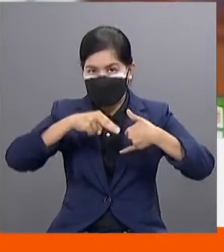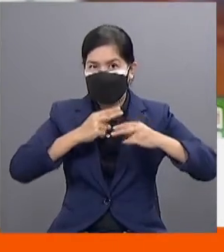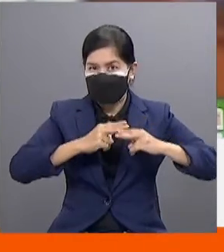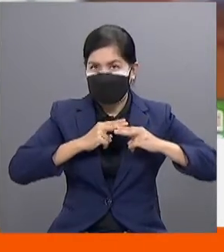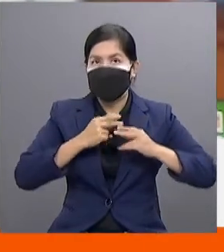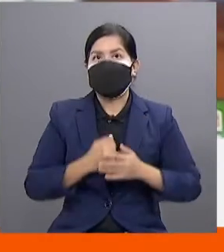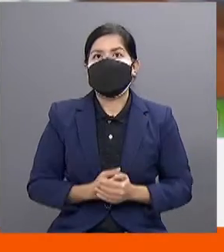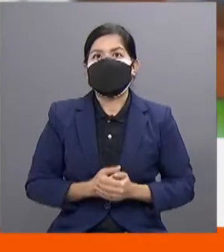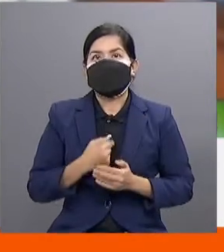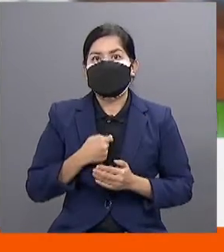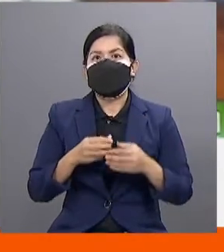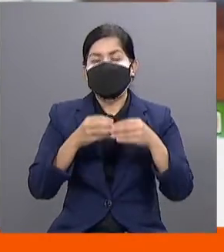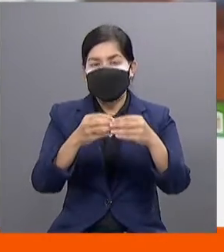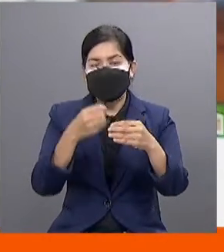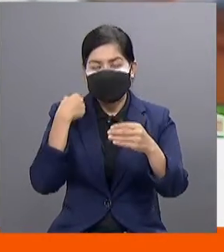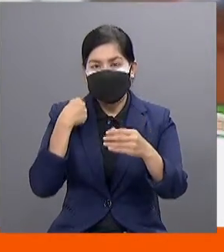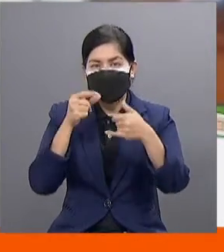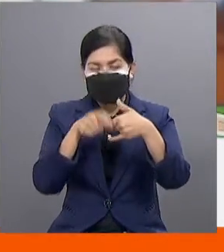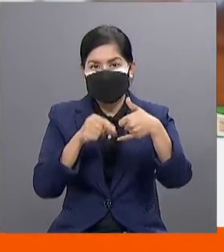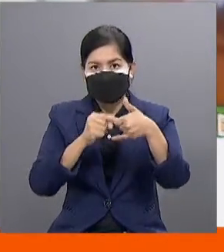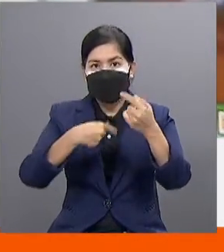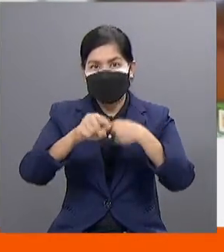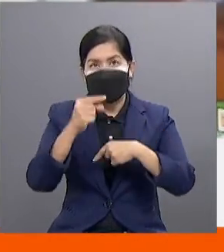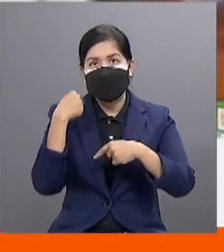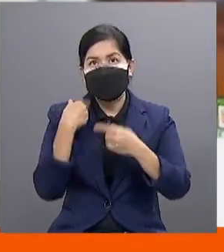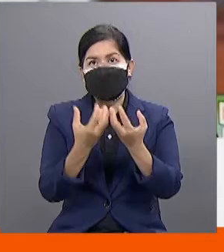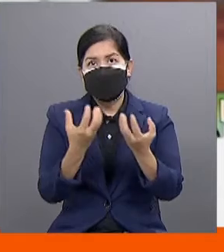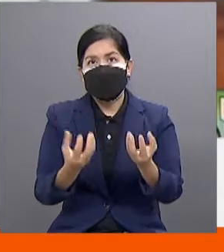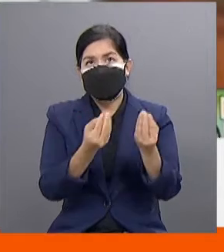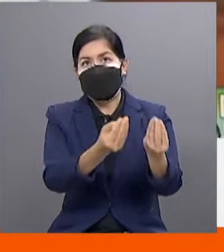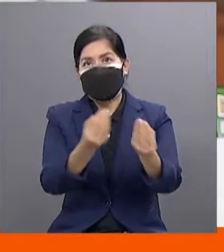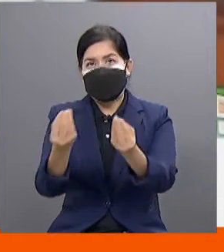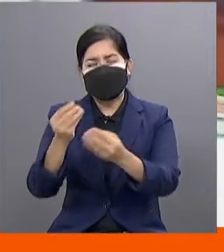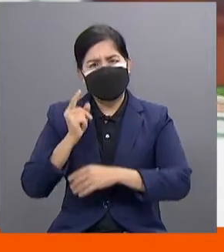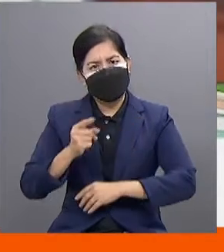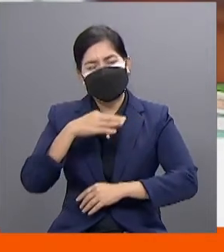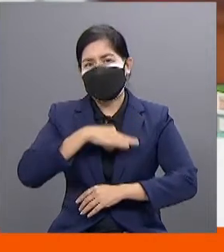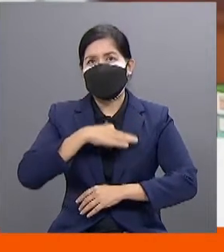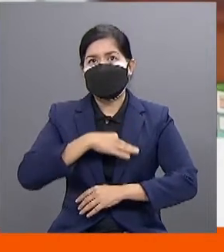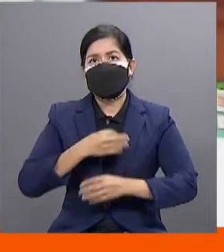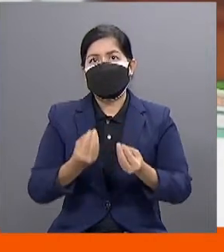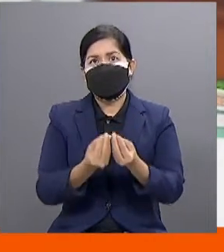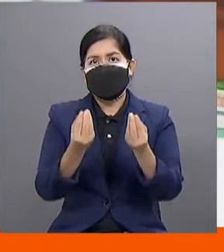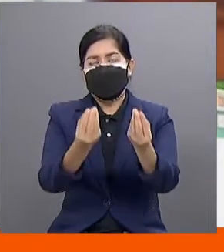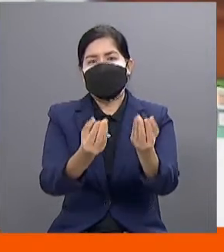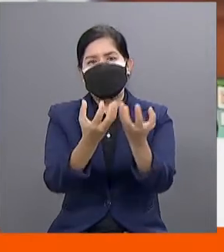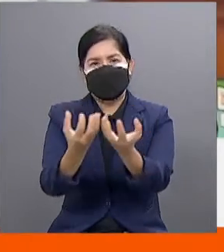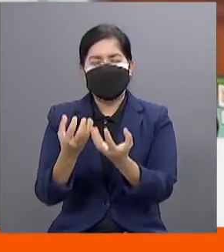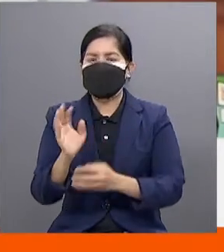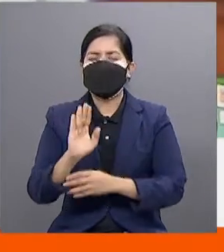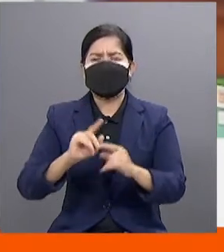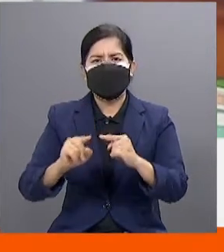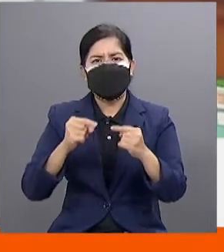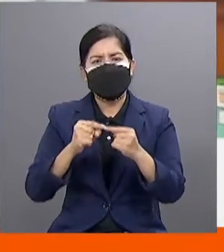อ่าของมีอะไรไปแจกจริงๆพี่ไม่ได้เห็นด้วยกับการเเจกนะเพราะการแกมันเป็นเรื่องของคุณสังคมสงเคราะห์แต่ว่าในยามเนี้ย